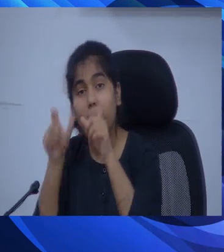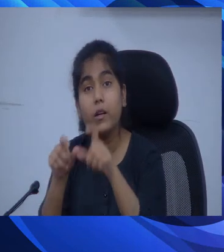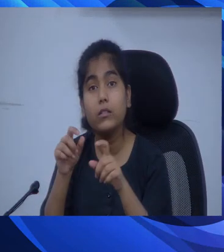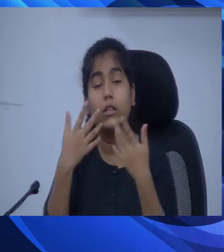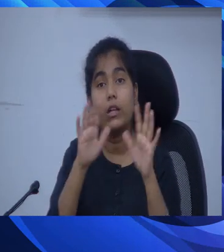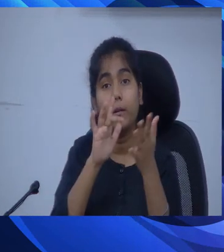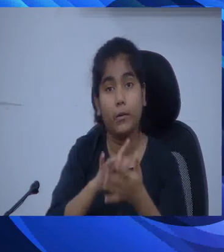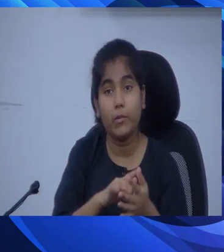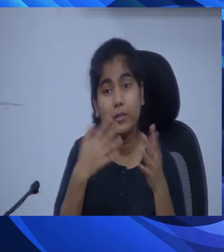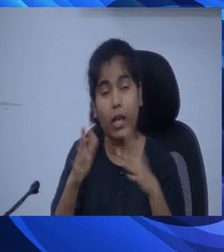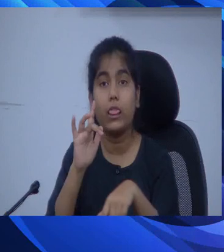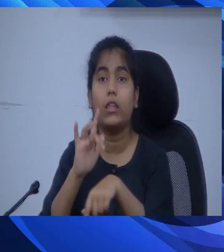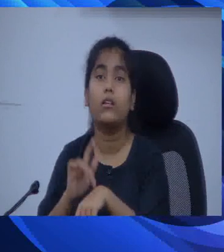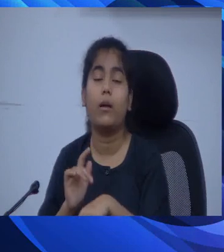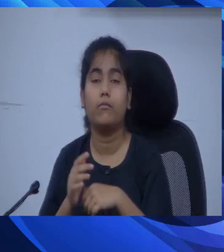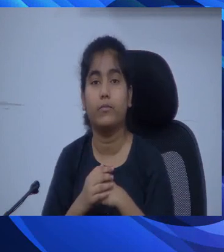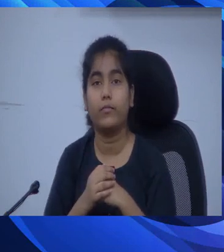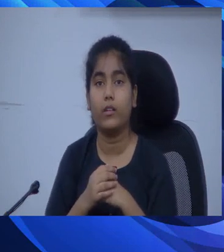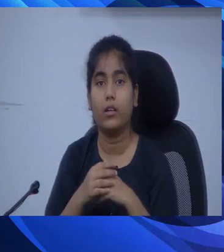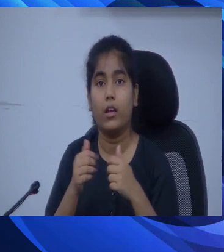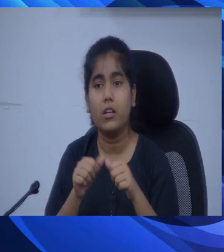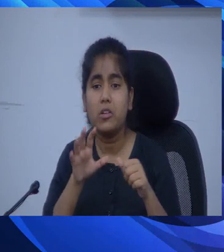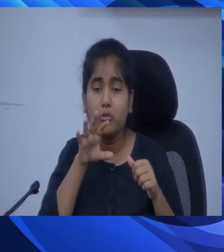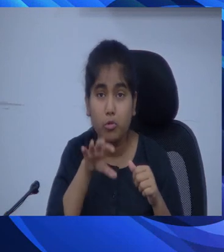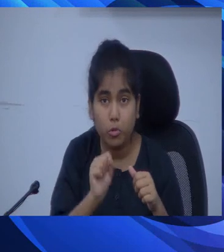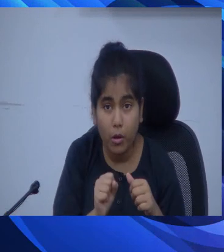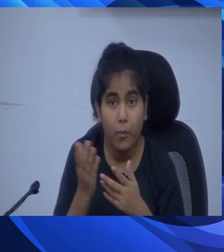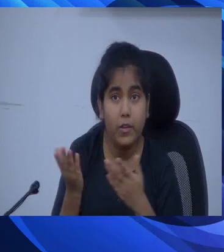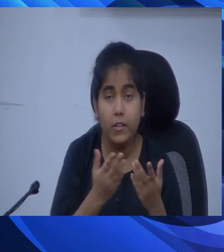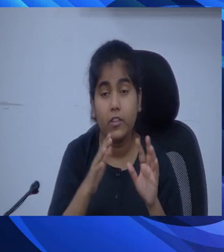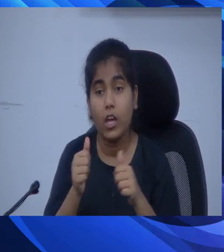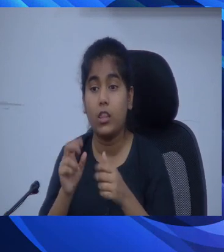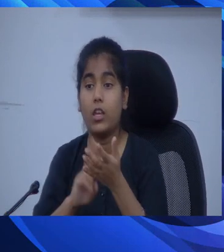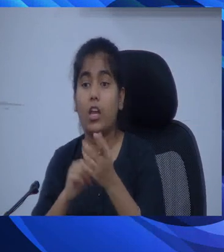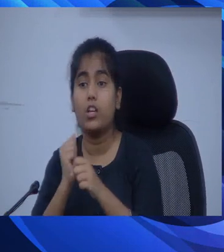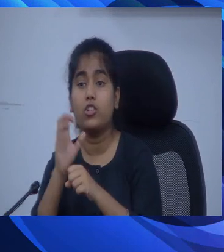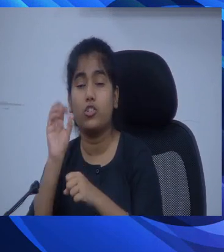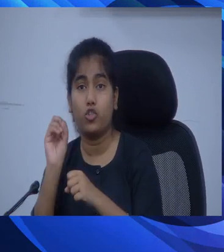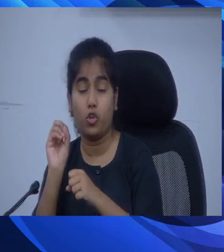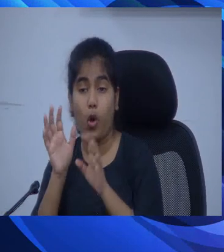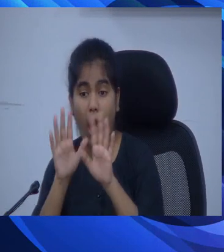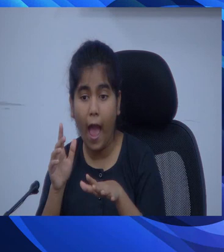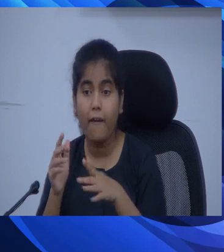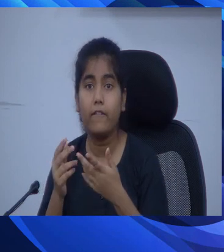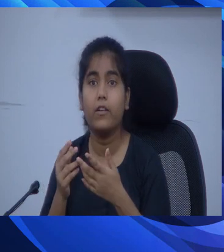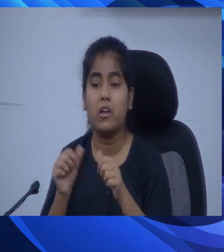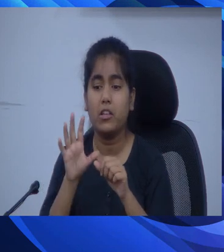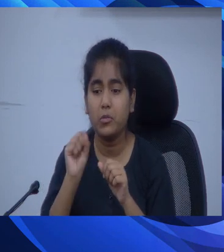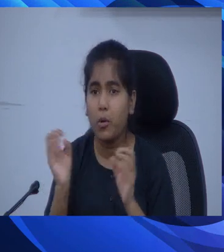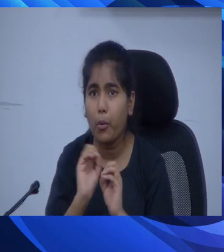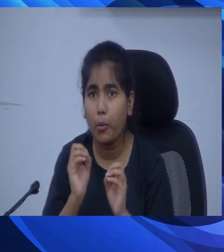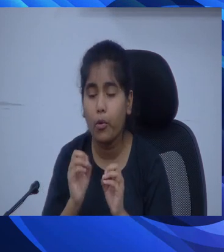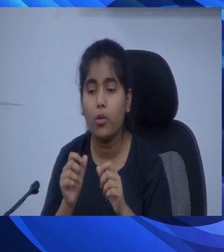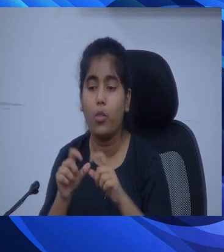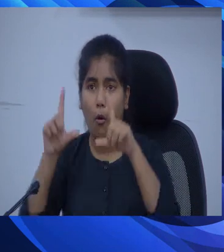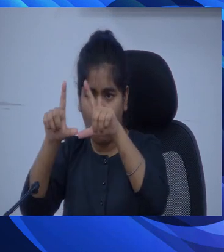कोई भी असुगम्य सुविधा या संस्था उसकी फोटोग्राफ खींच के जियो टैग हो जाती